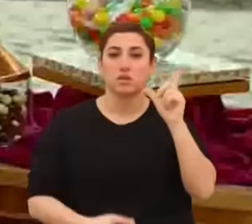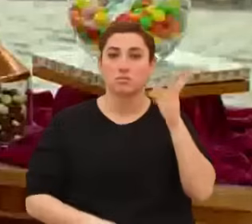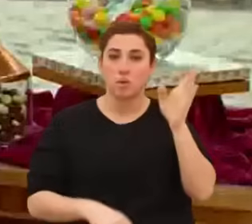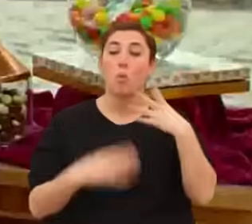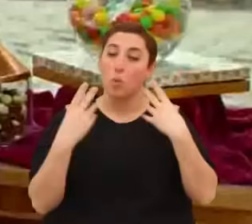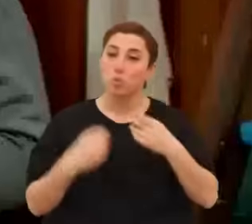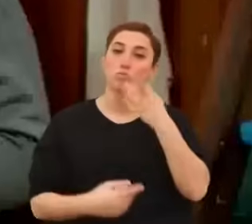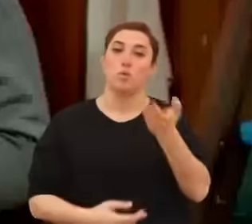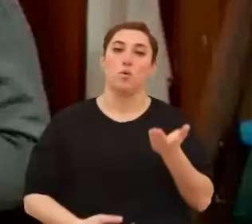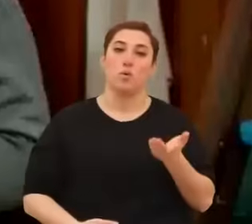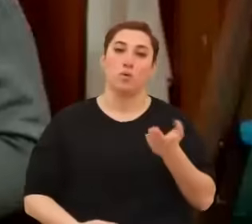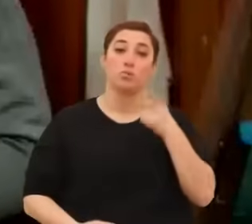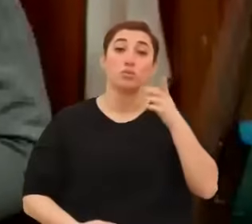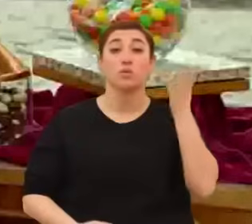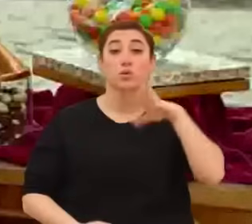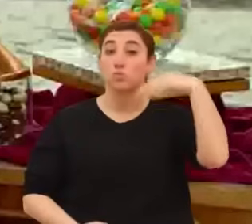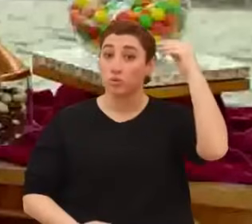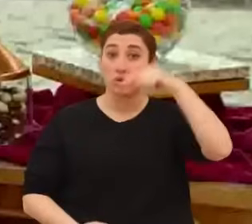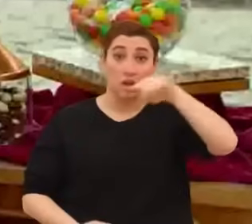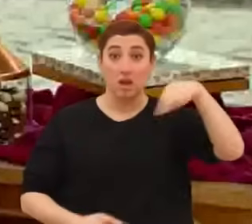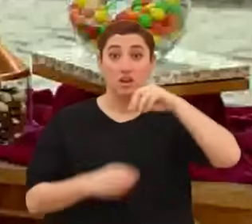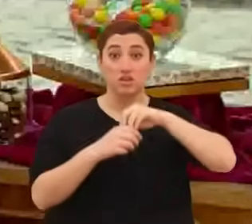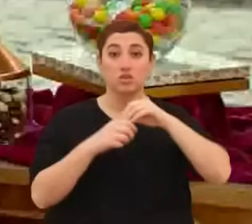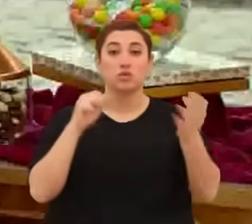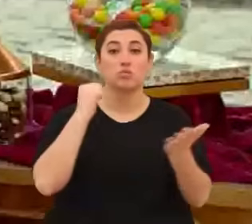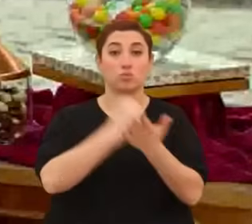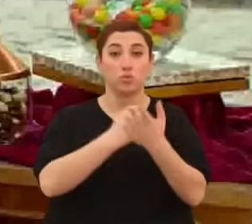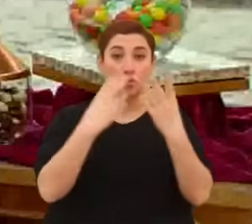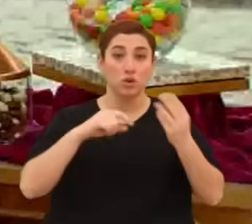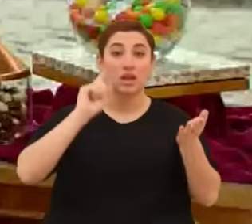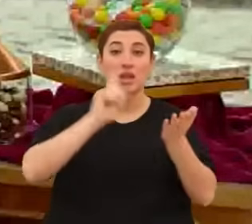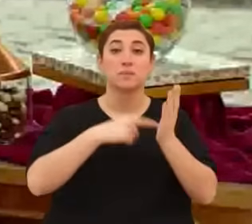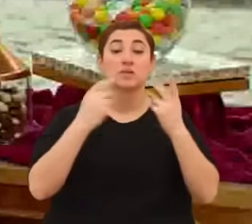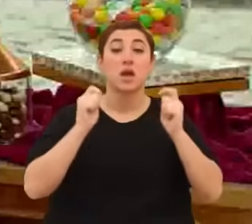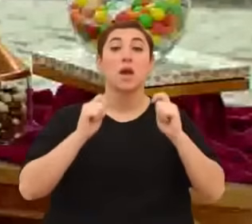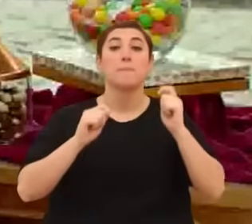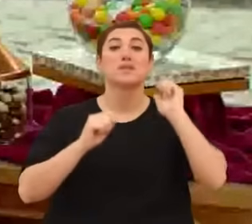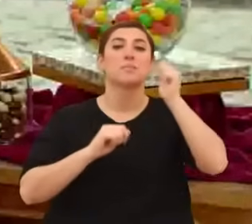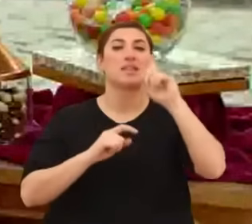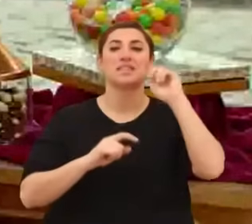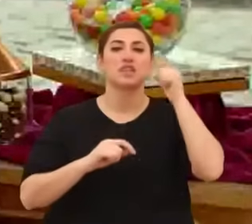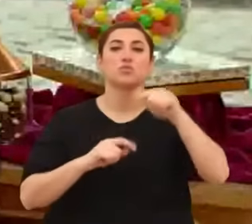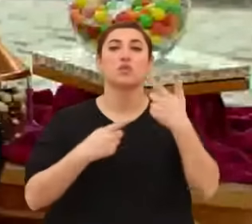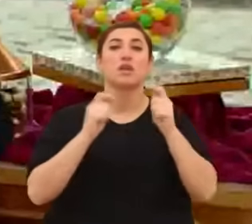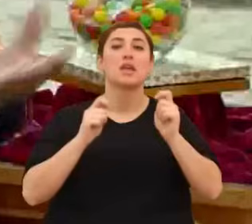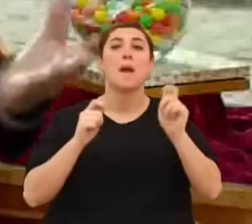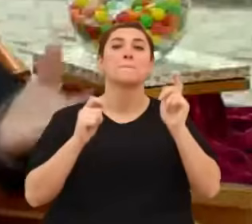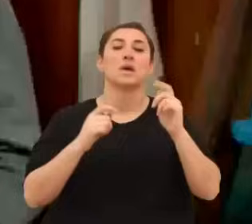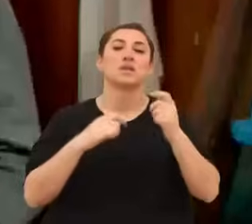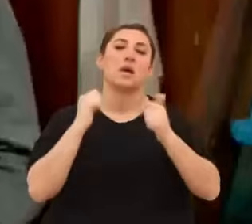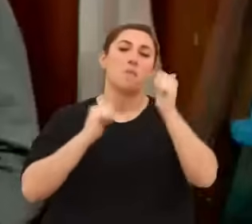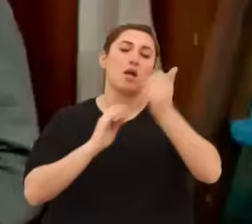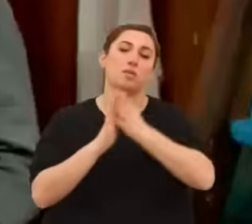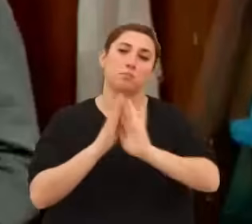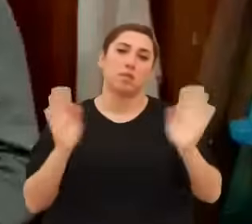Ya olur böyle şey ya. Bundan böyle muhtarlıkta mühür basıp imza atma dönemi, sadece bunları yapma dönemi bitmiştir